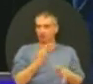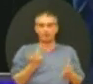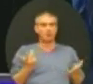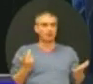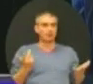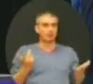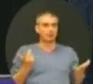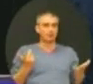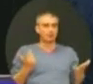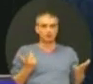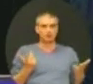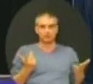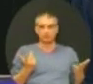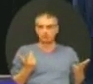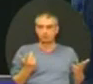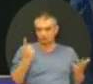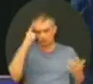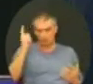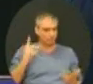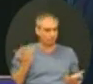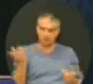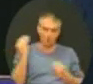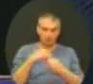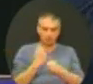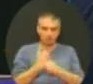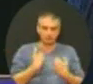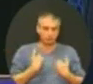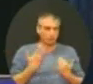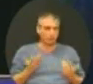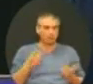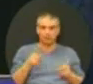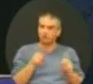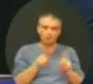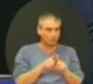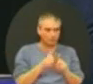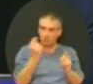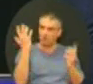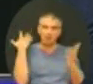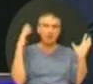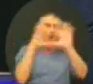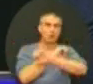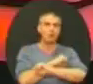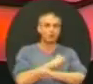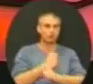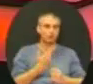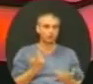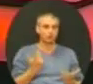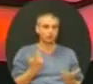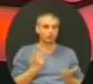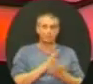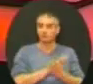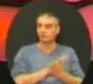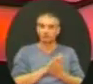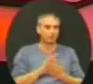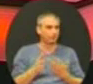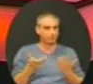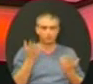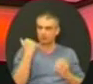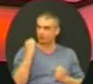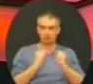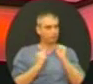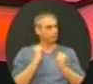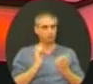שהם לא יודע מה עוד יעשו לי. וזה היה כמעט בחושך. ופשוט מאוד היה